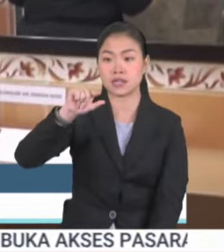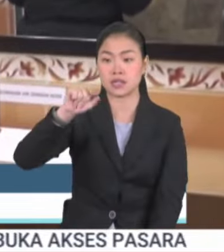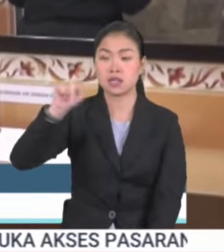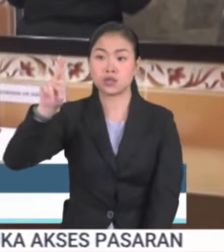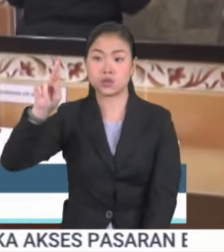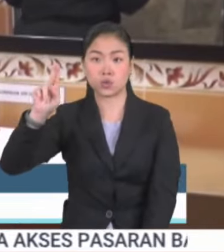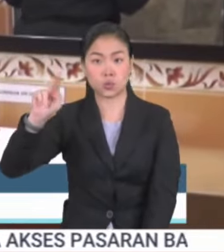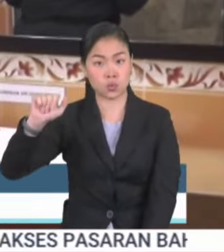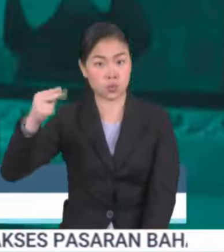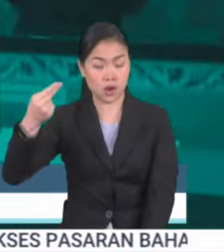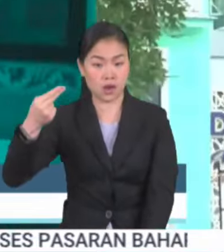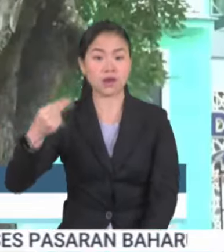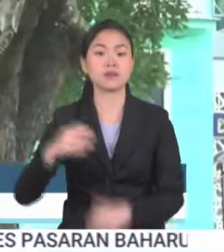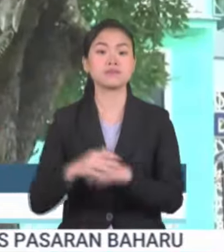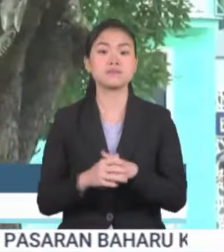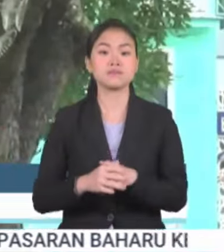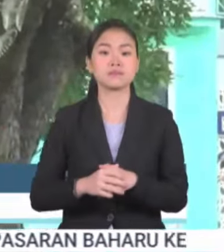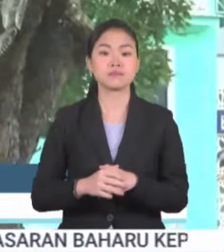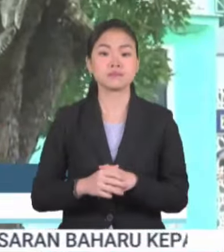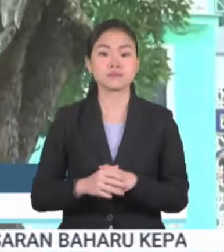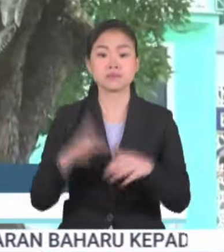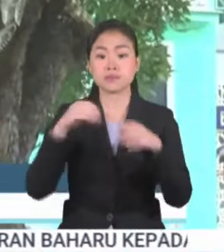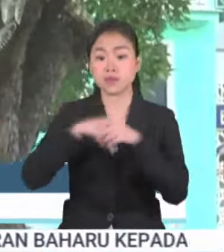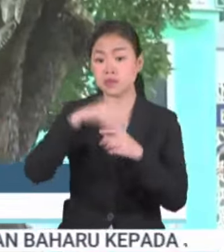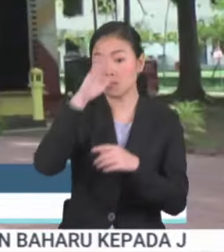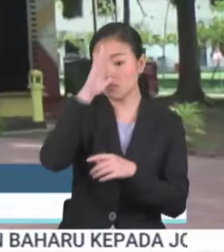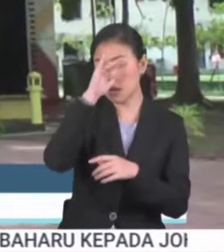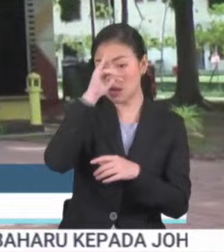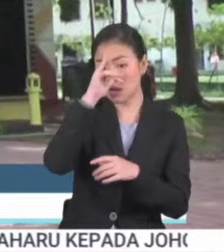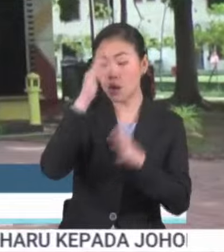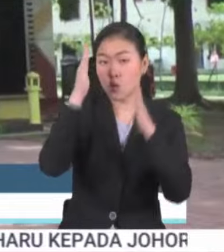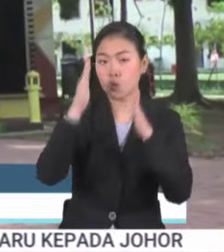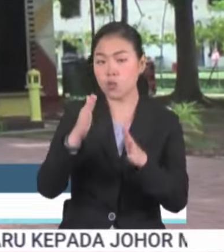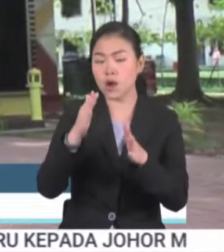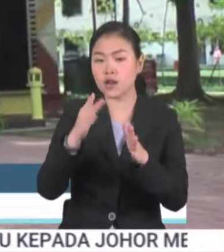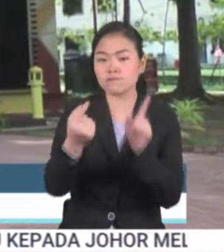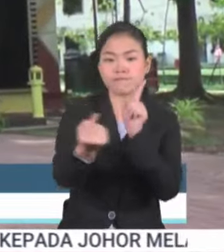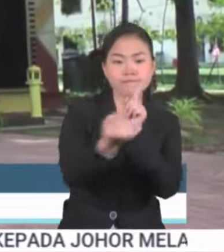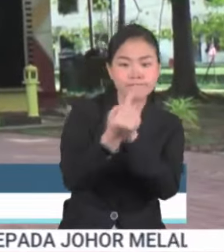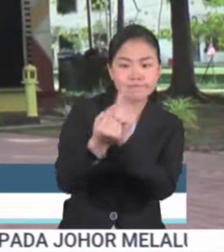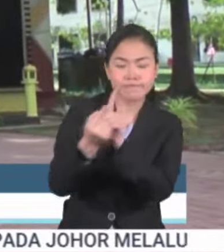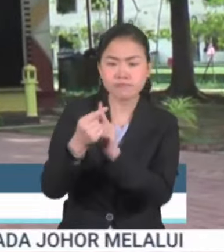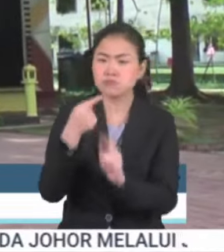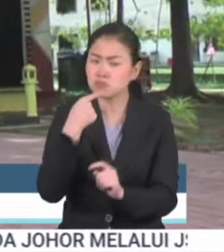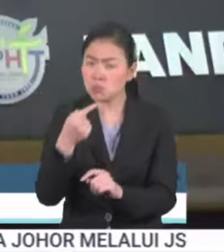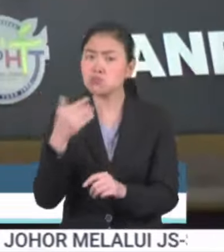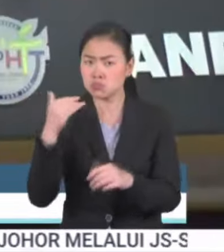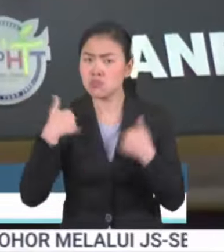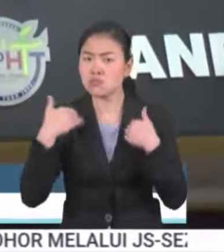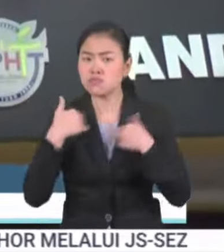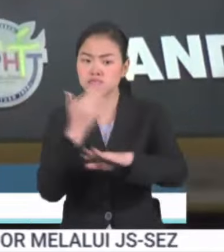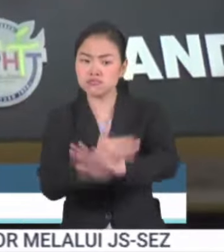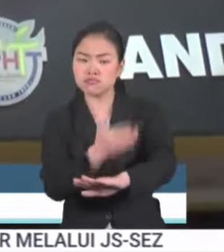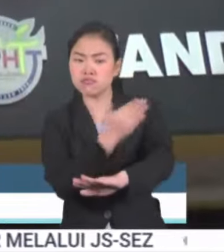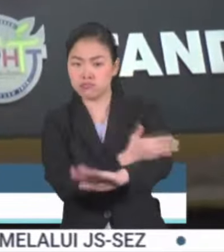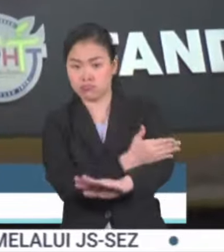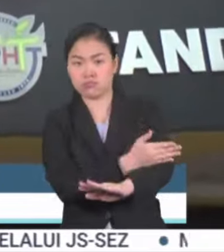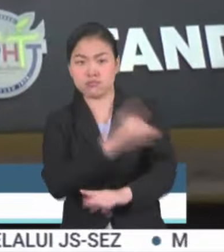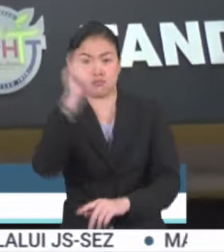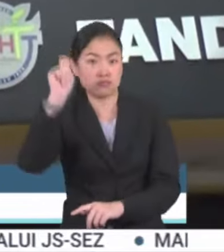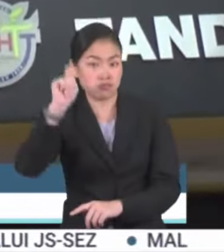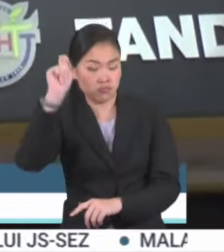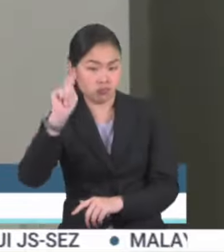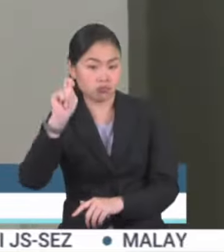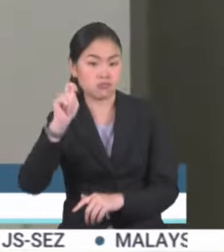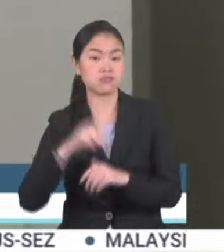Toilet of the Year 2024. Di Melaka, orang awam yang ditemui mengaku ada perubahan ketara pada tandas